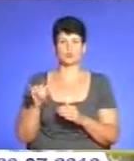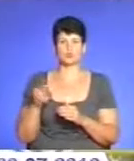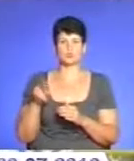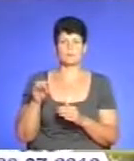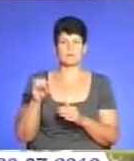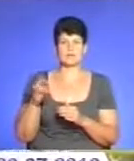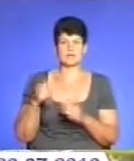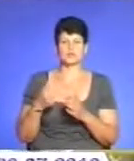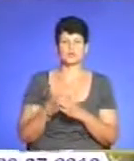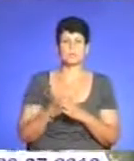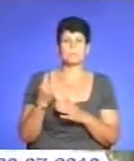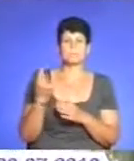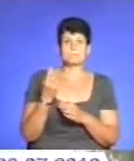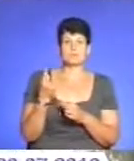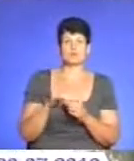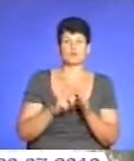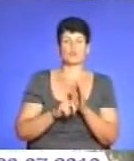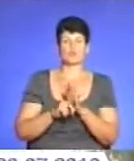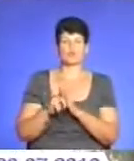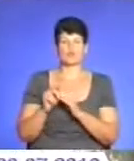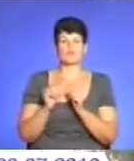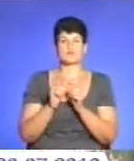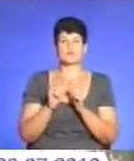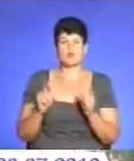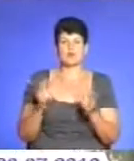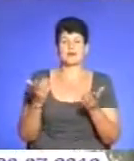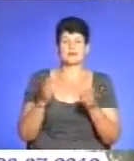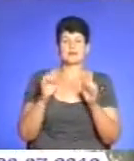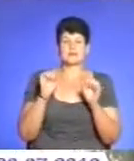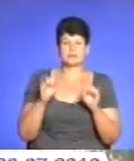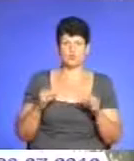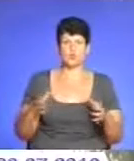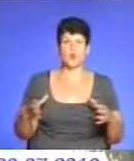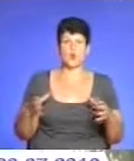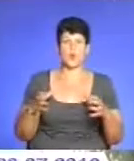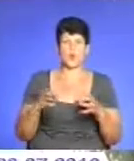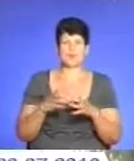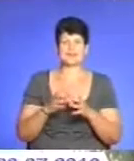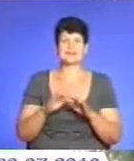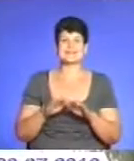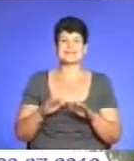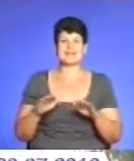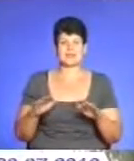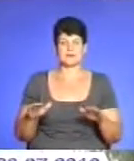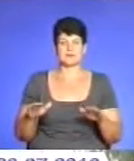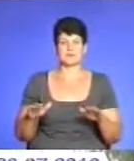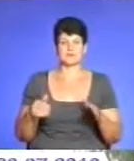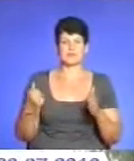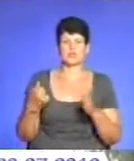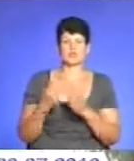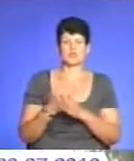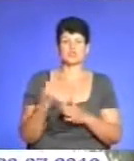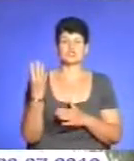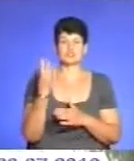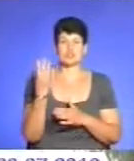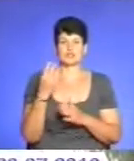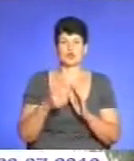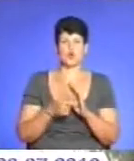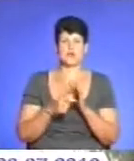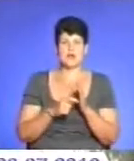першого початкова школа, яка зможе охопити дітей до 4 класу,